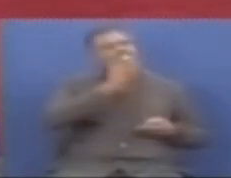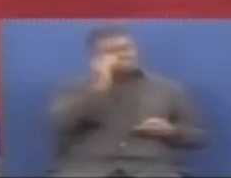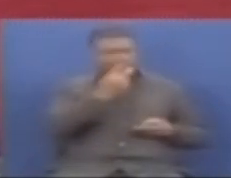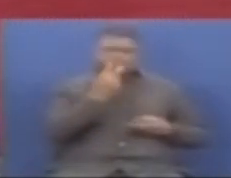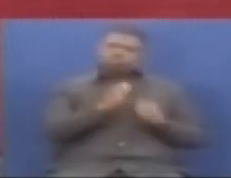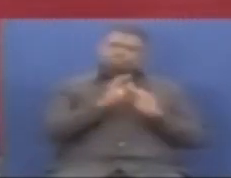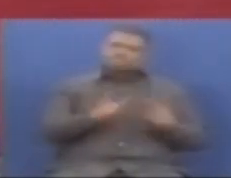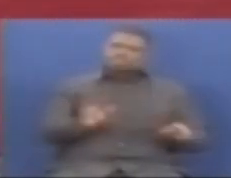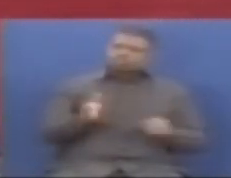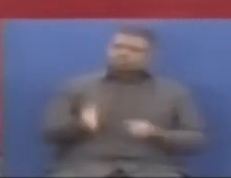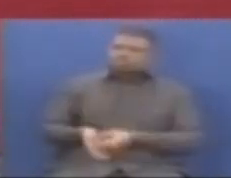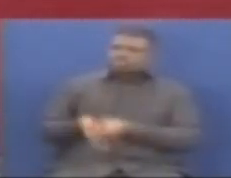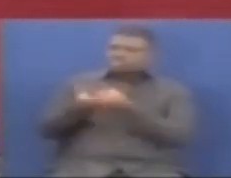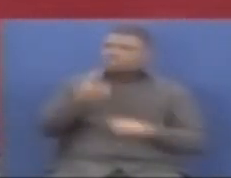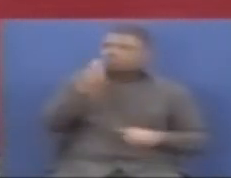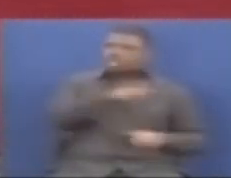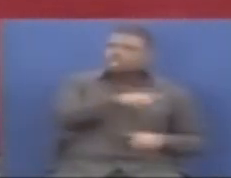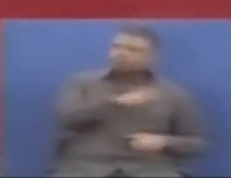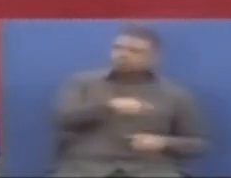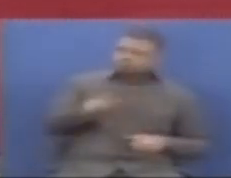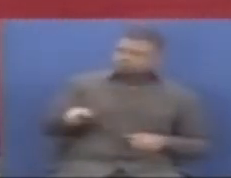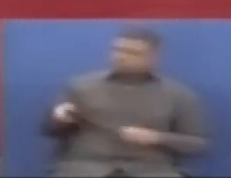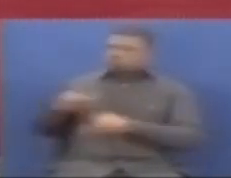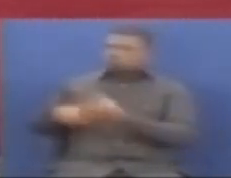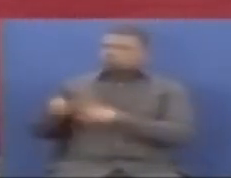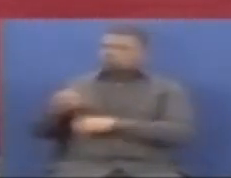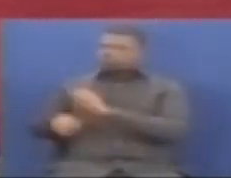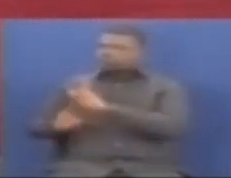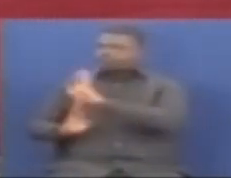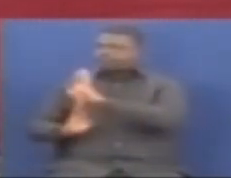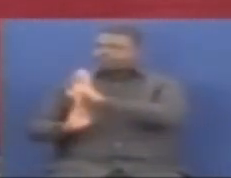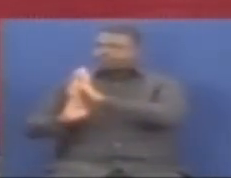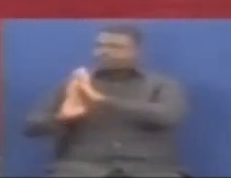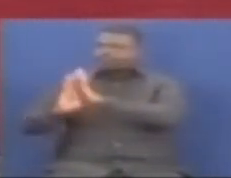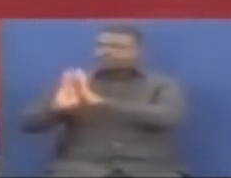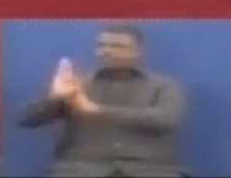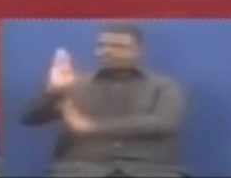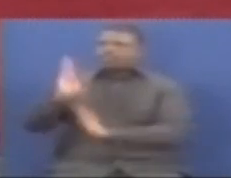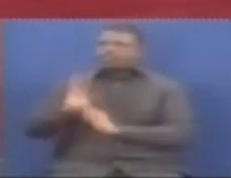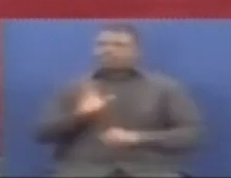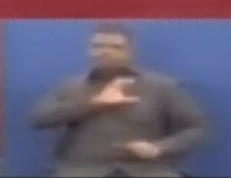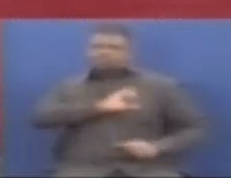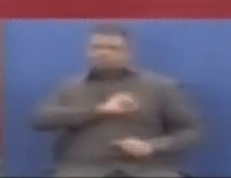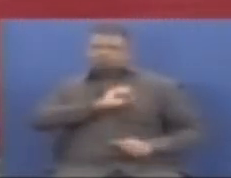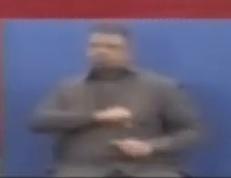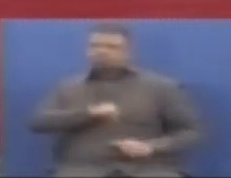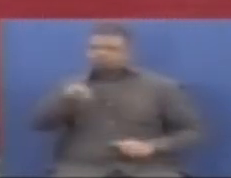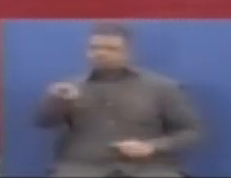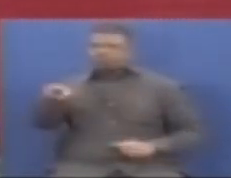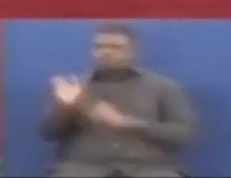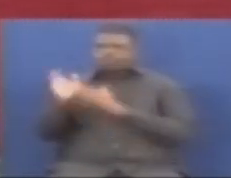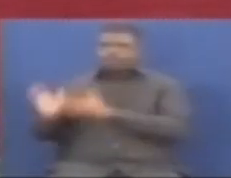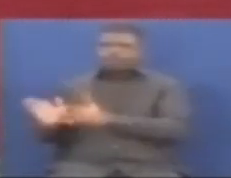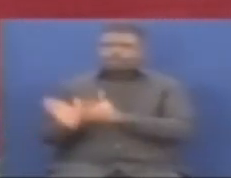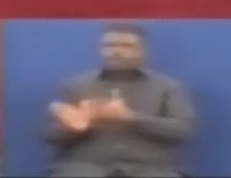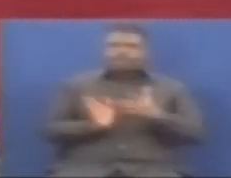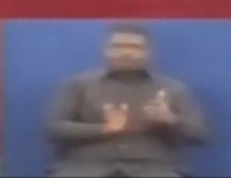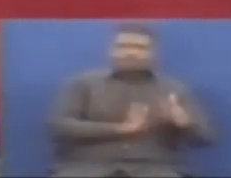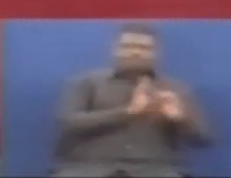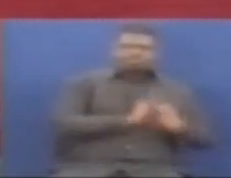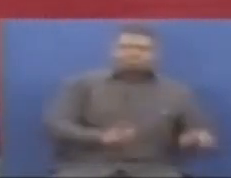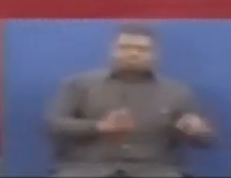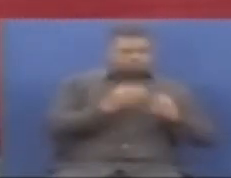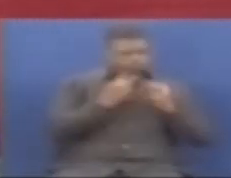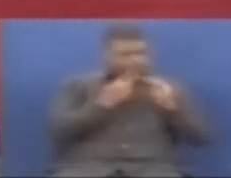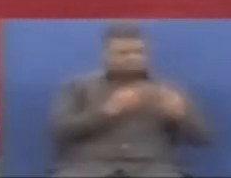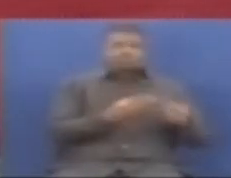nyingi. Sasa kwa nini wizara isifikirie angalau kuanza kilomita chache chache kwa kiwango cha lami hata mpaka itakapokamilika?